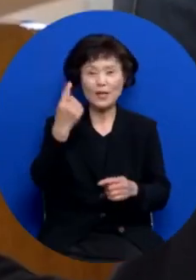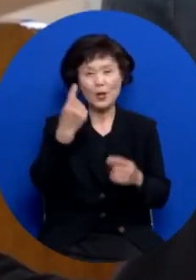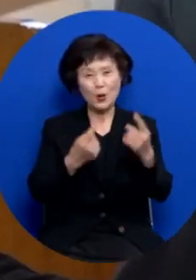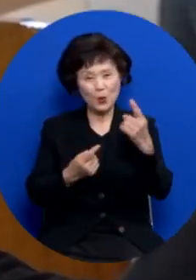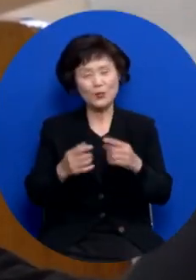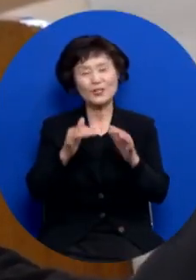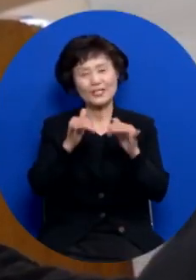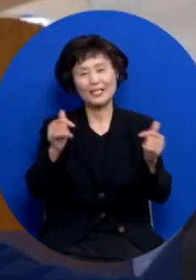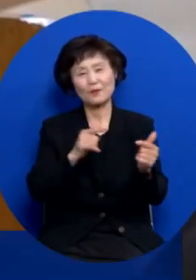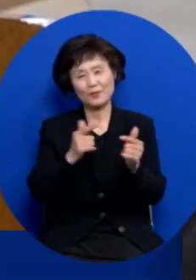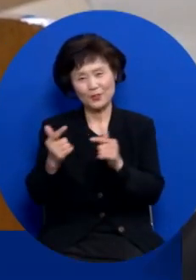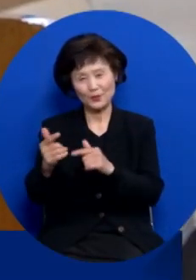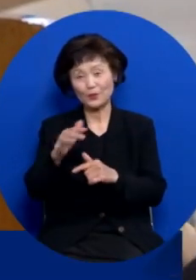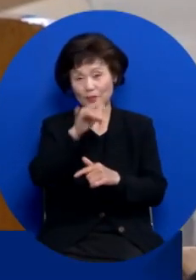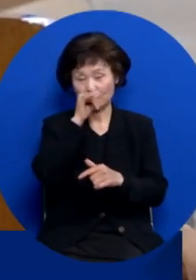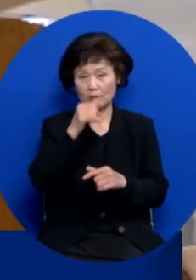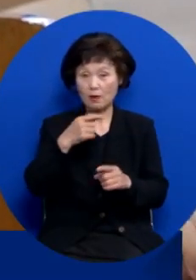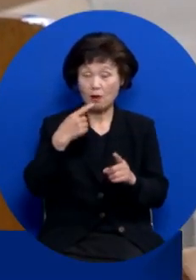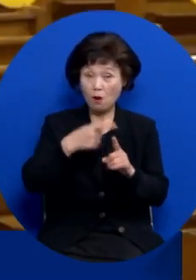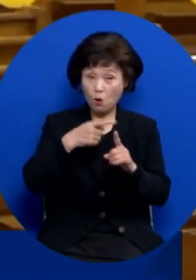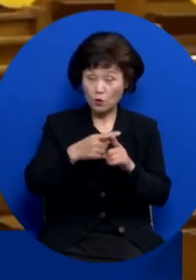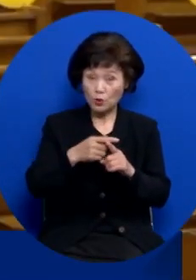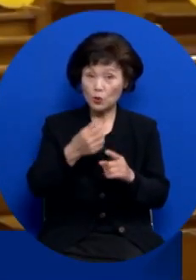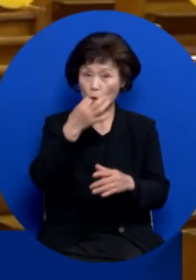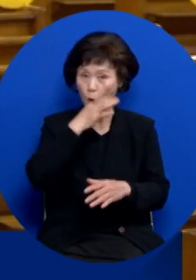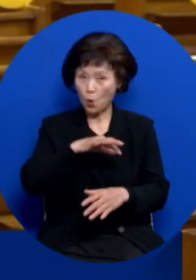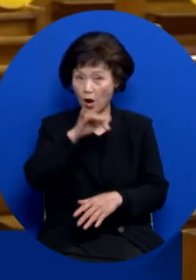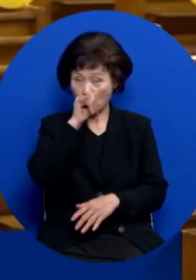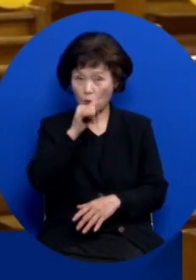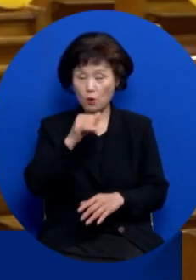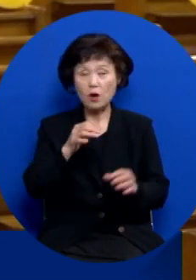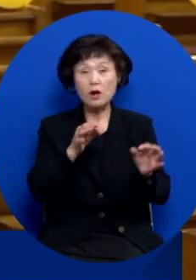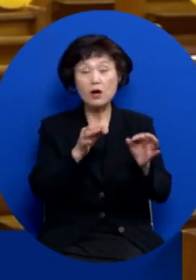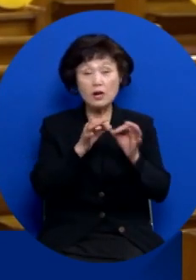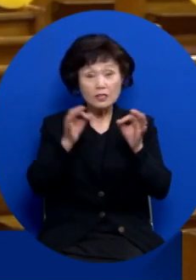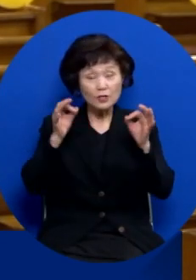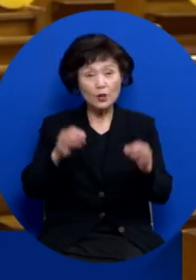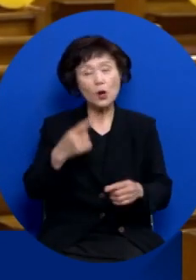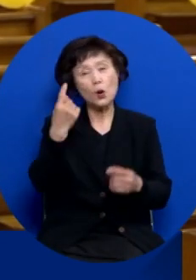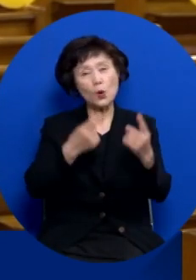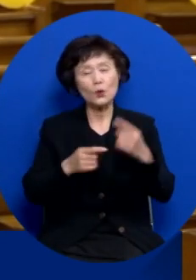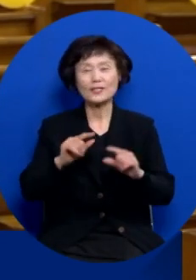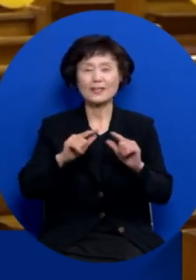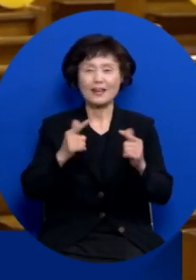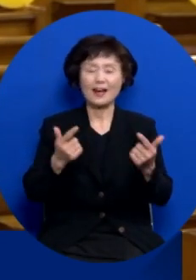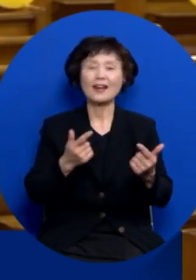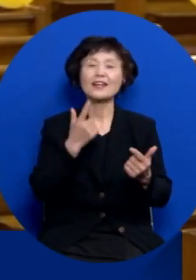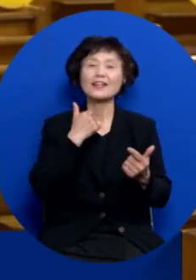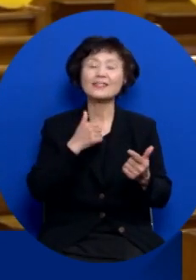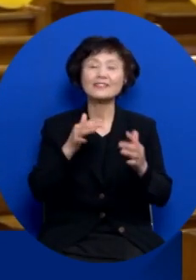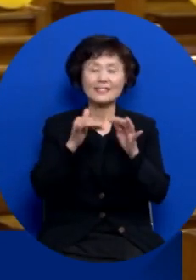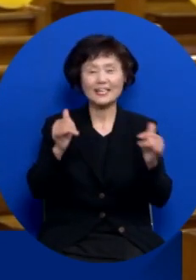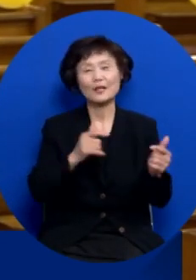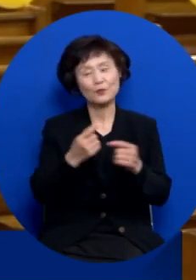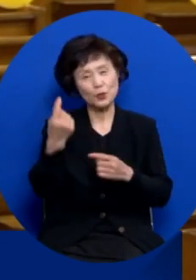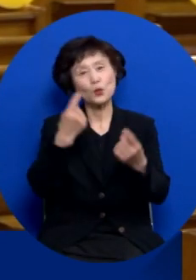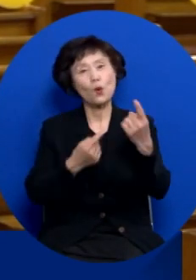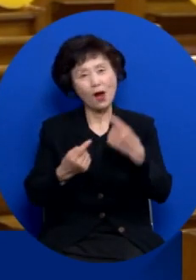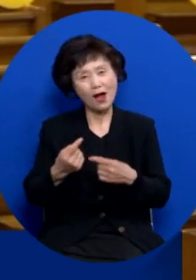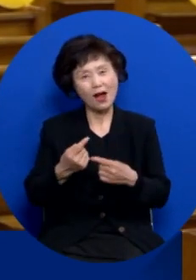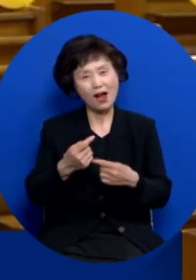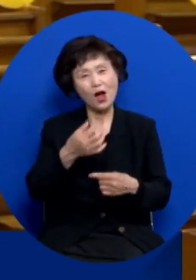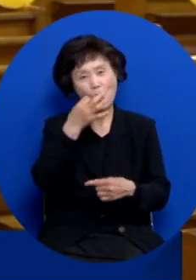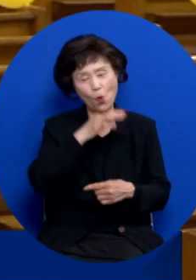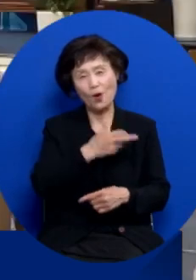있습니다. 긍정적인 효과가 굉장히 있었고, 뭐 나오지 않았던 청년들도 이제 한두 명씩 이렇게 점점 나오게 하는 그런 효과들도